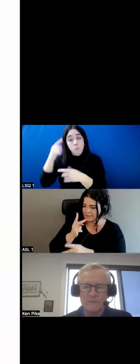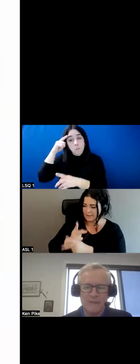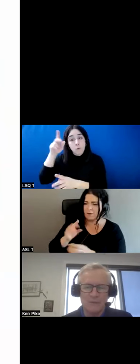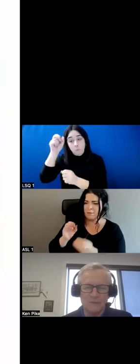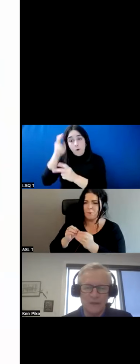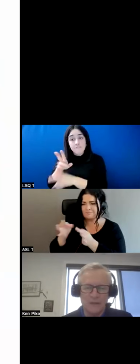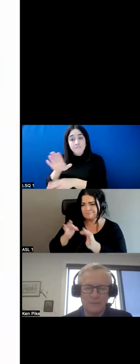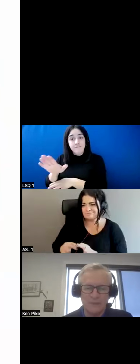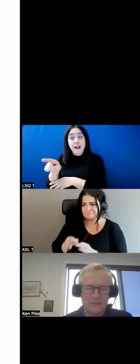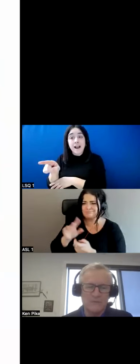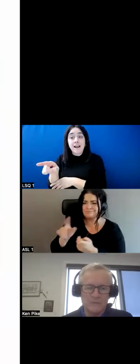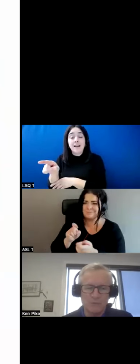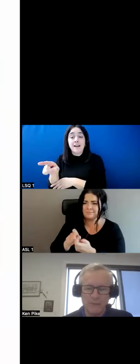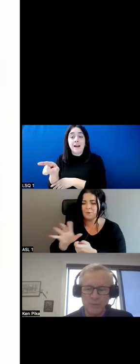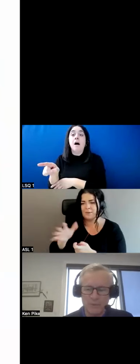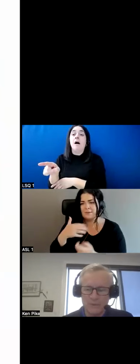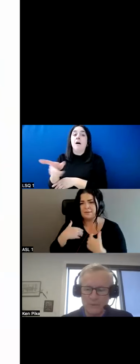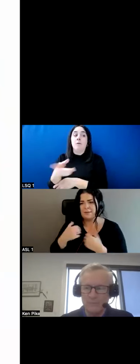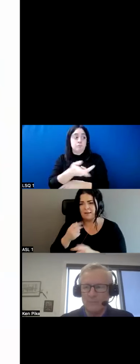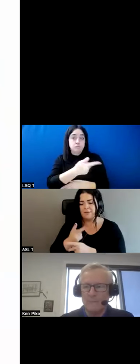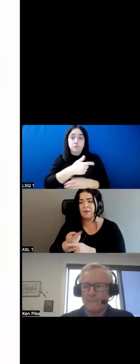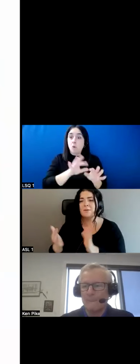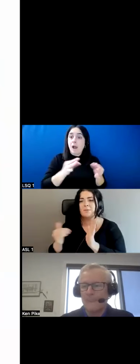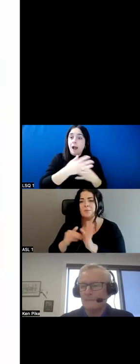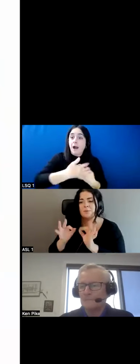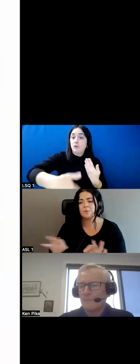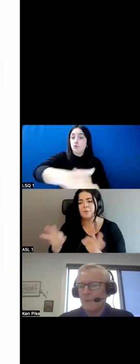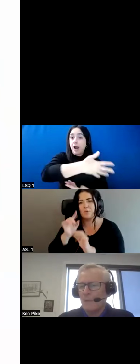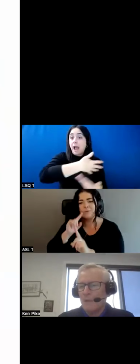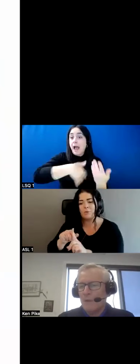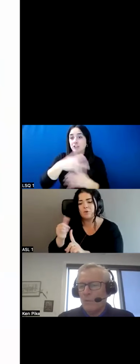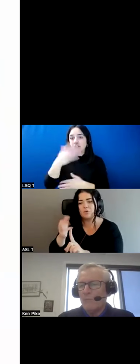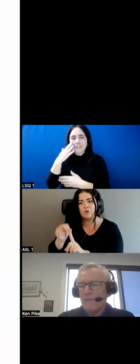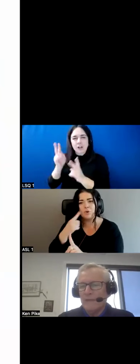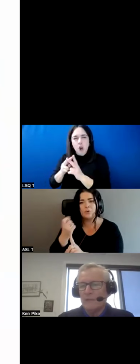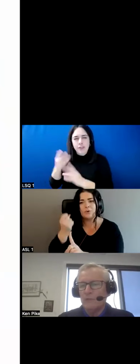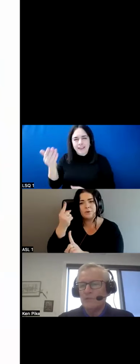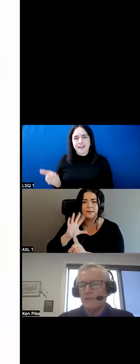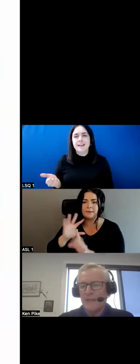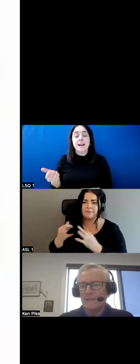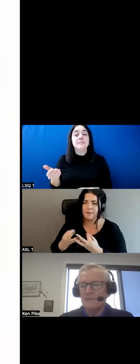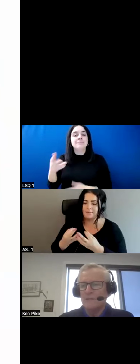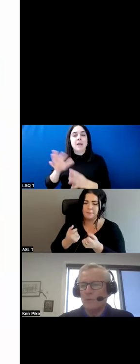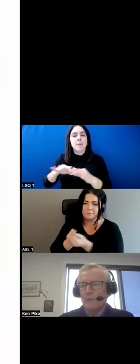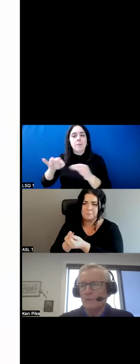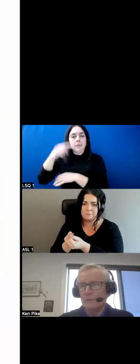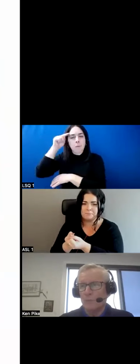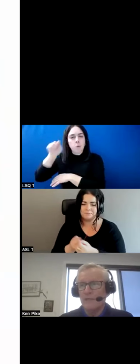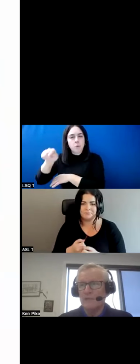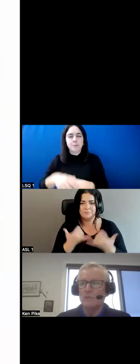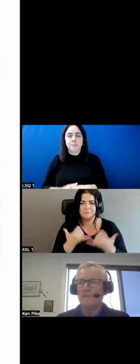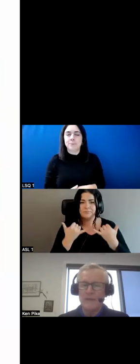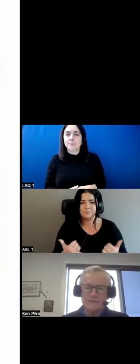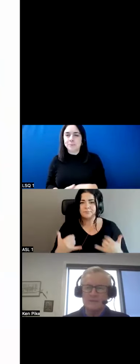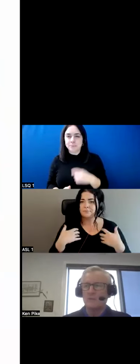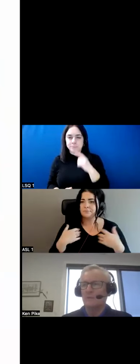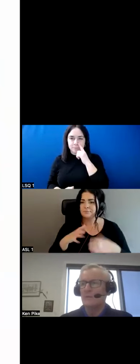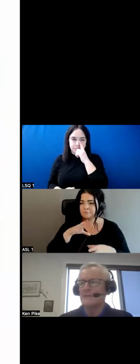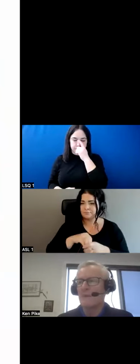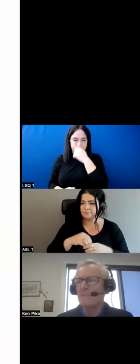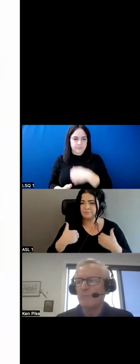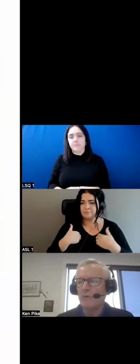d'avoir des gens qui le connaissaient pour l'aider à prendre des décisions. C'était très important pour lui. Une des façons dont Inclusion